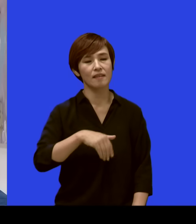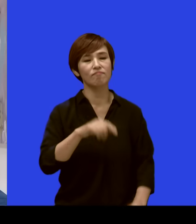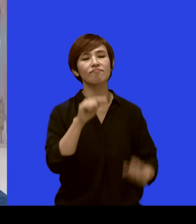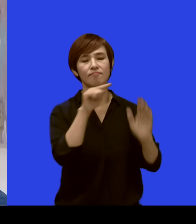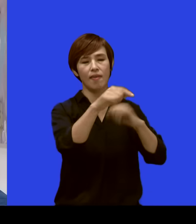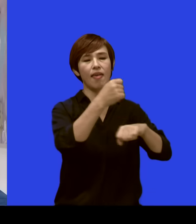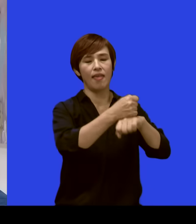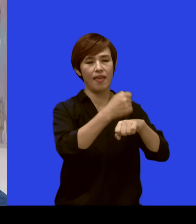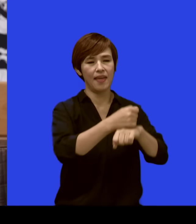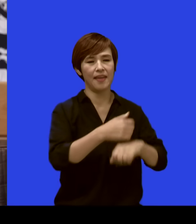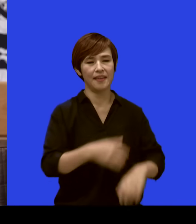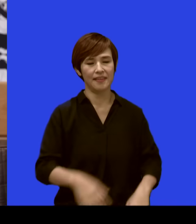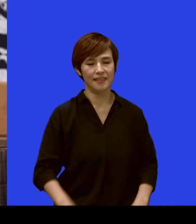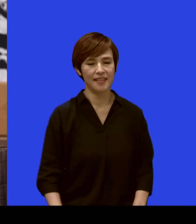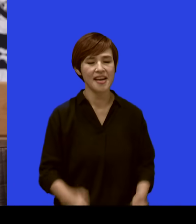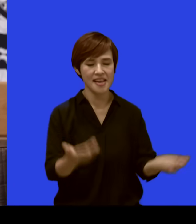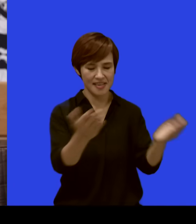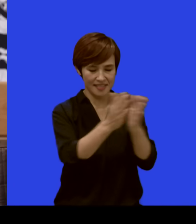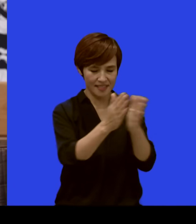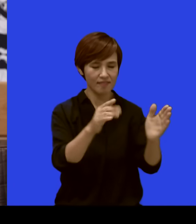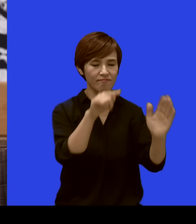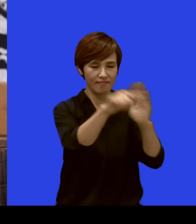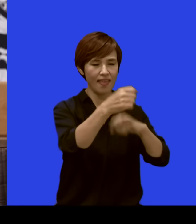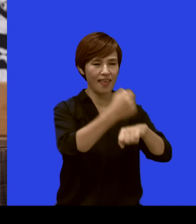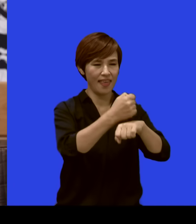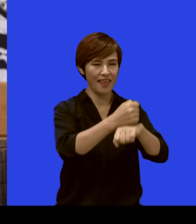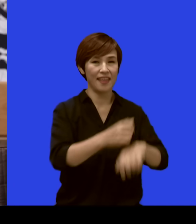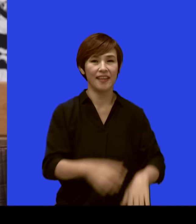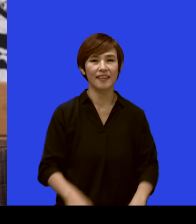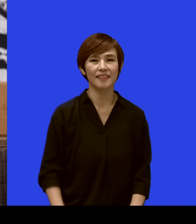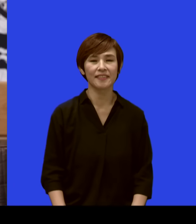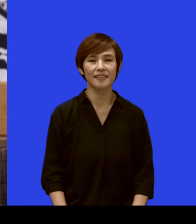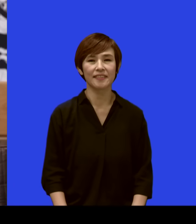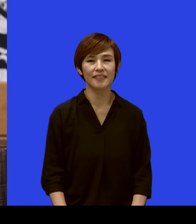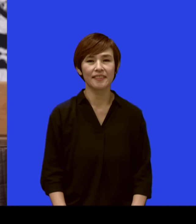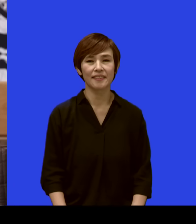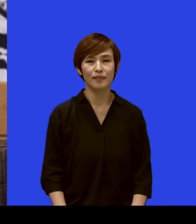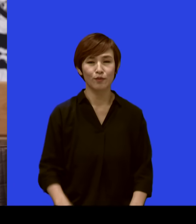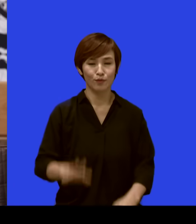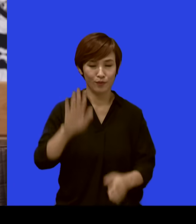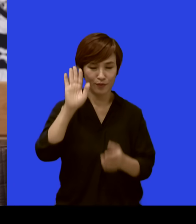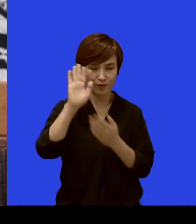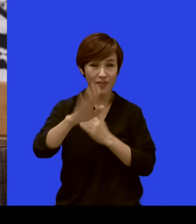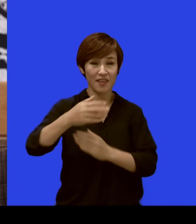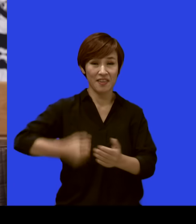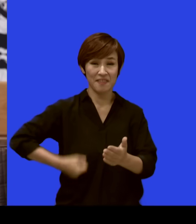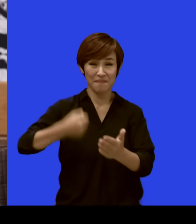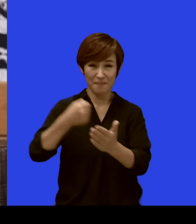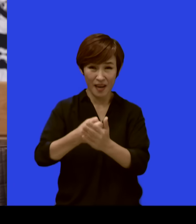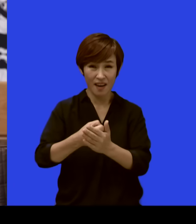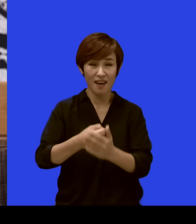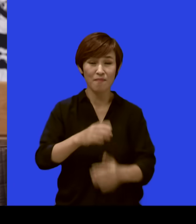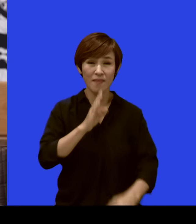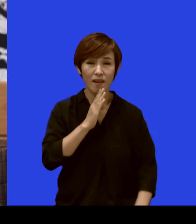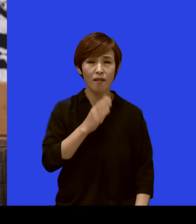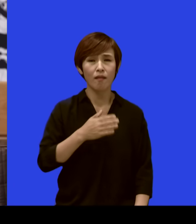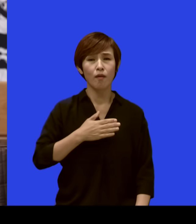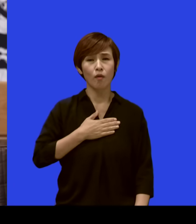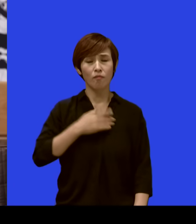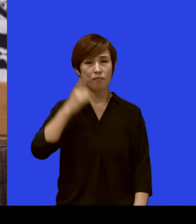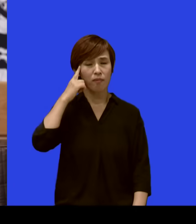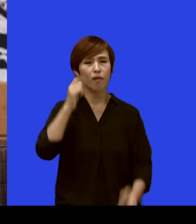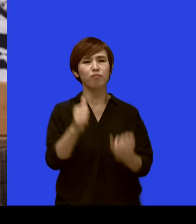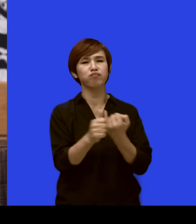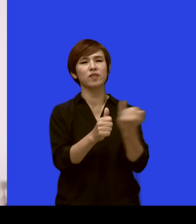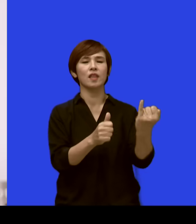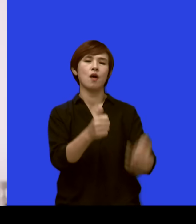마련하고 펀드레이징 하셔. 아니 그렇게 고민의 끝에 이제 결정은 하셨지만 사실 제 입장에서 보면은 사모님이